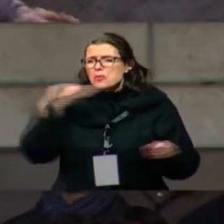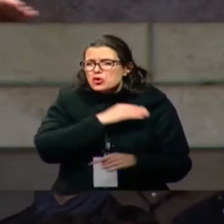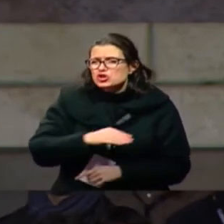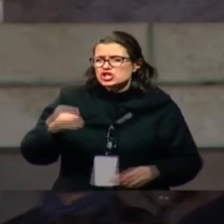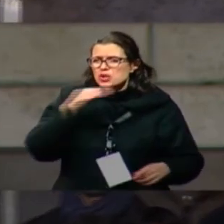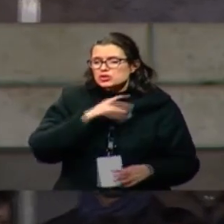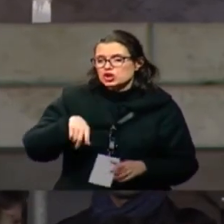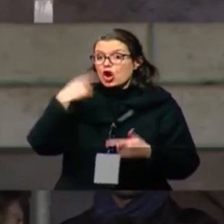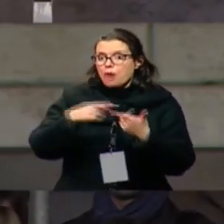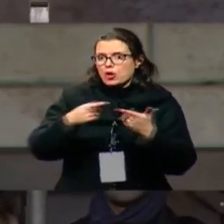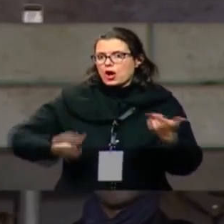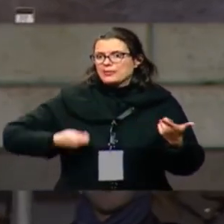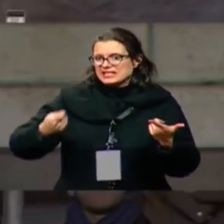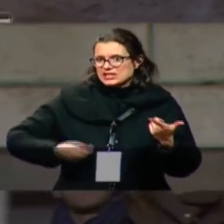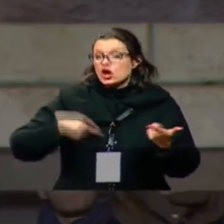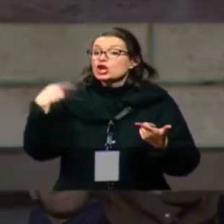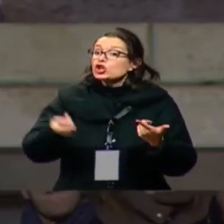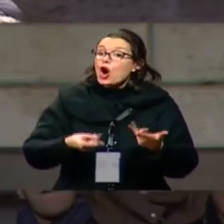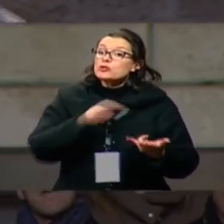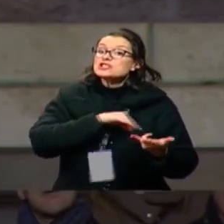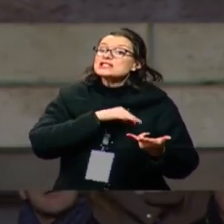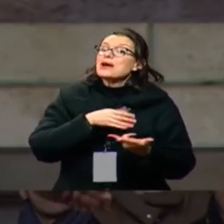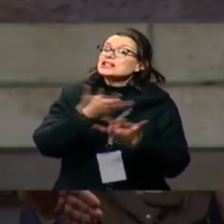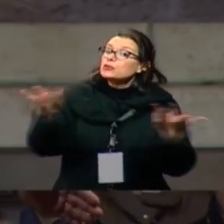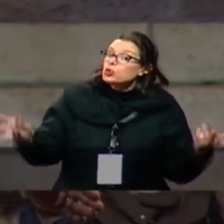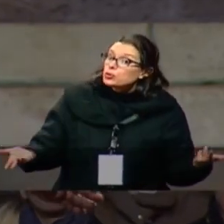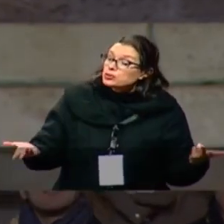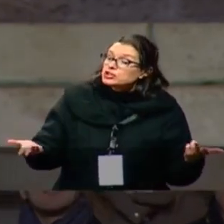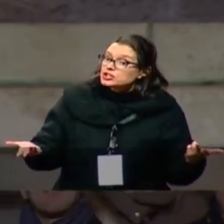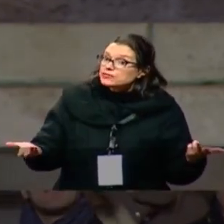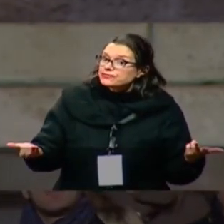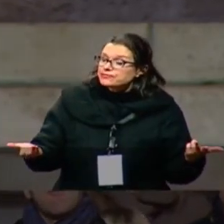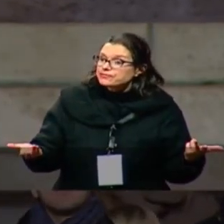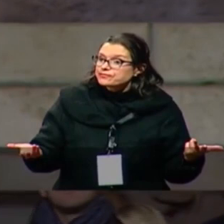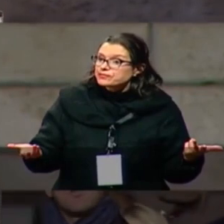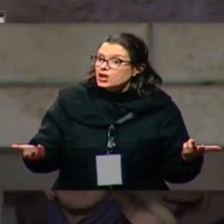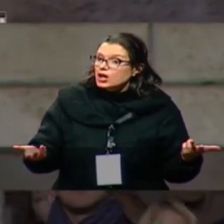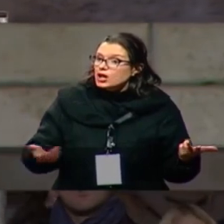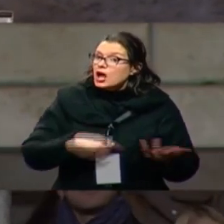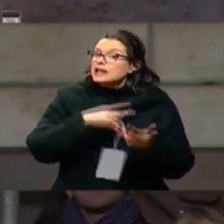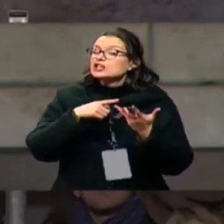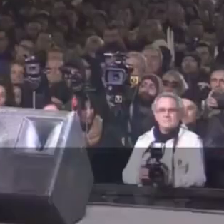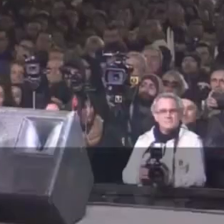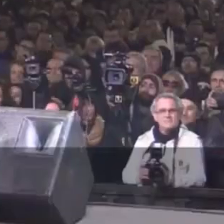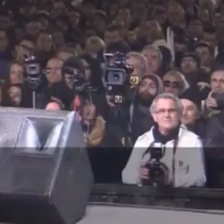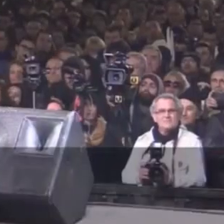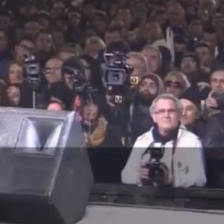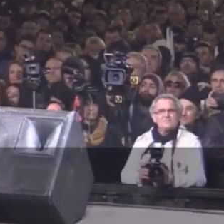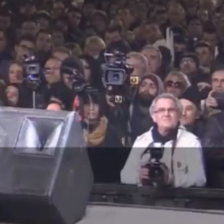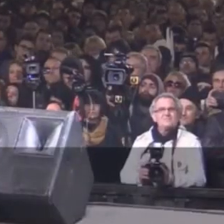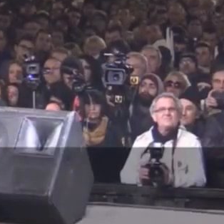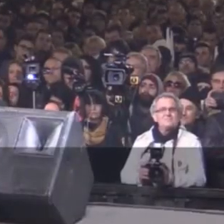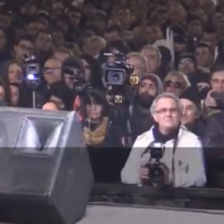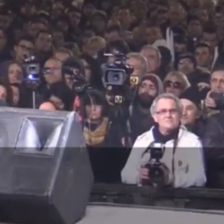cominceranno dagli stipendi pubblici passeranno alle pensioni E poi passeranno alla sanità Guardate che